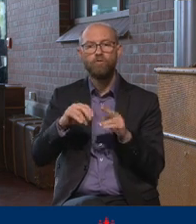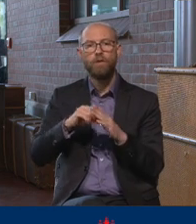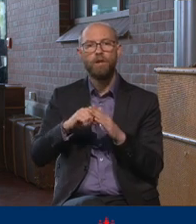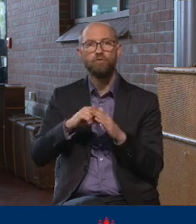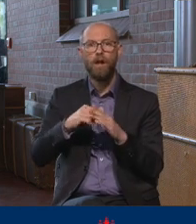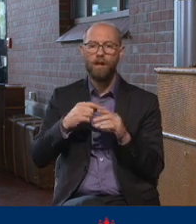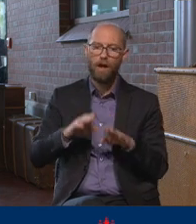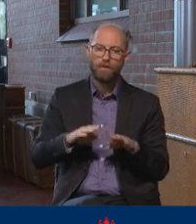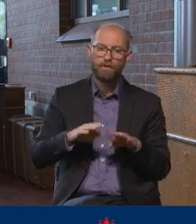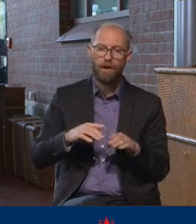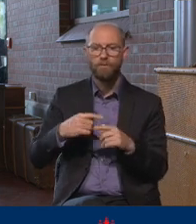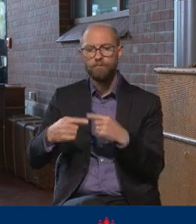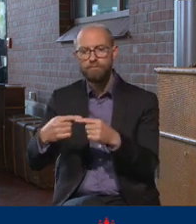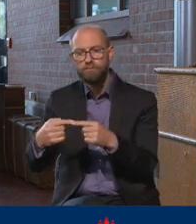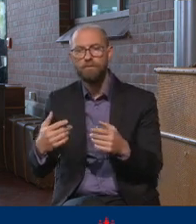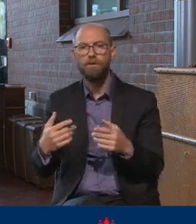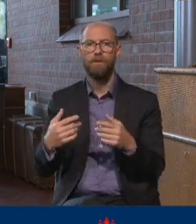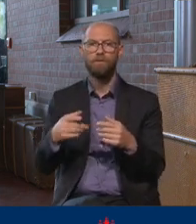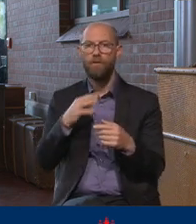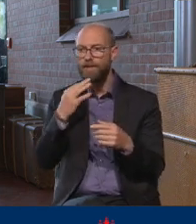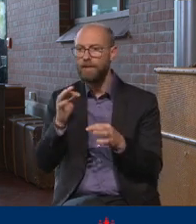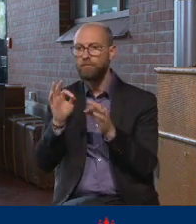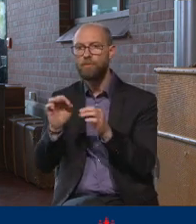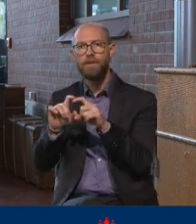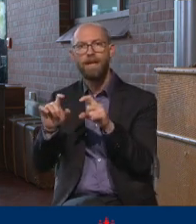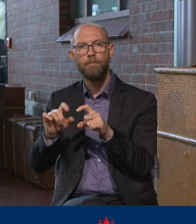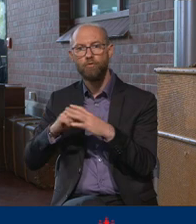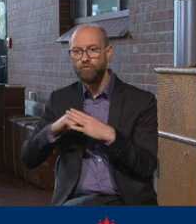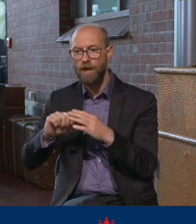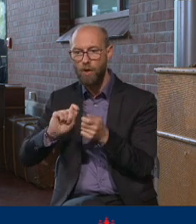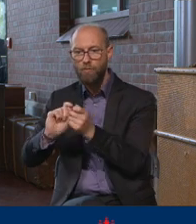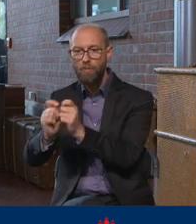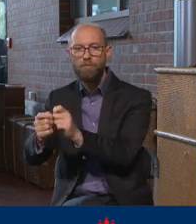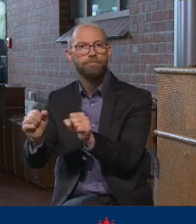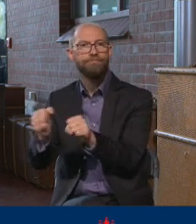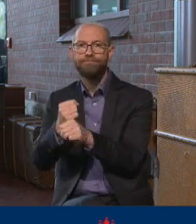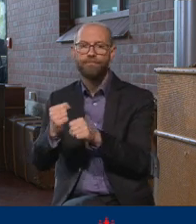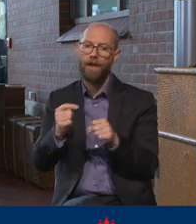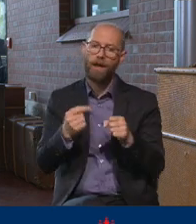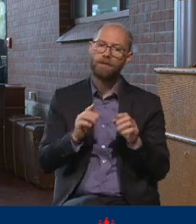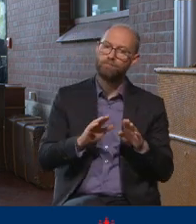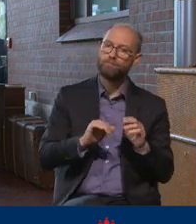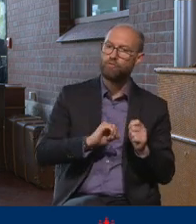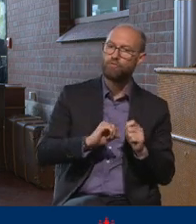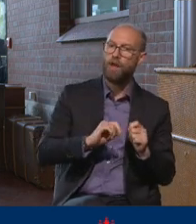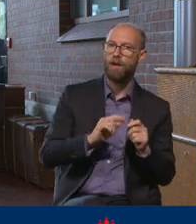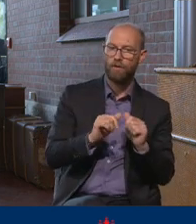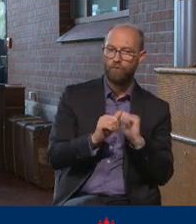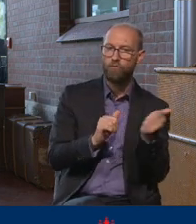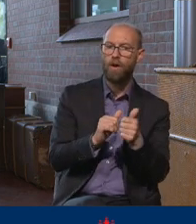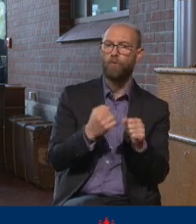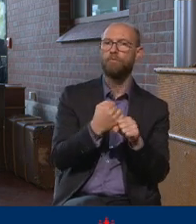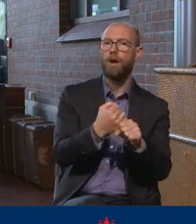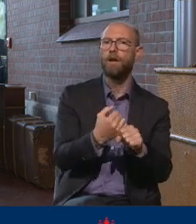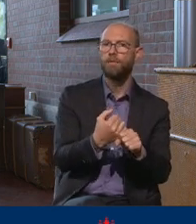werden sich gar nicht so schnell bewegen lassen andere können wir sicherlich ein bisschen pushen und von daher ja